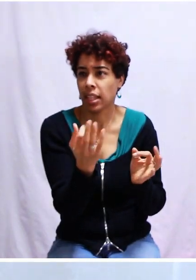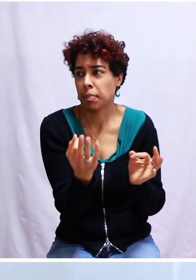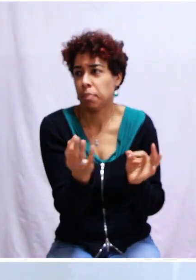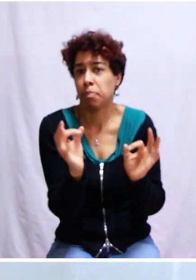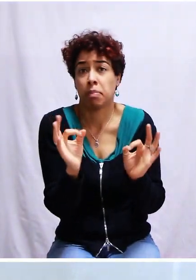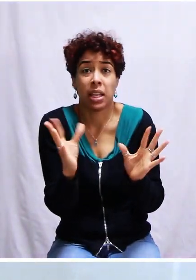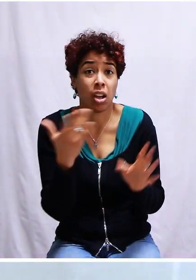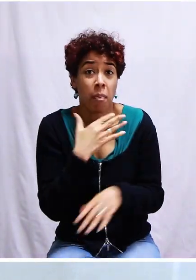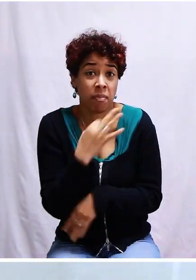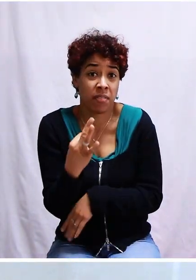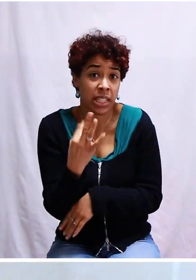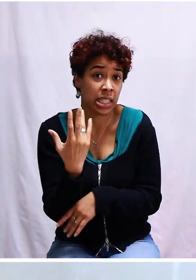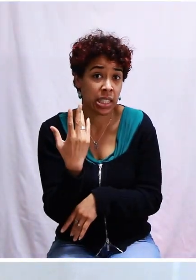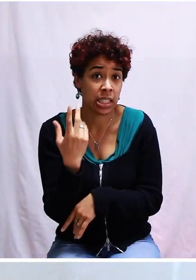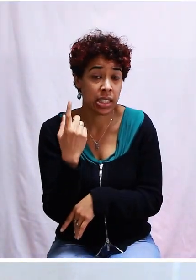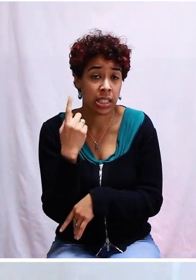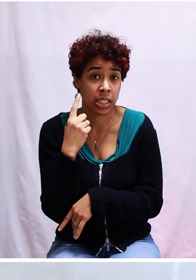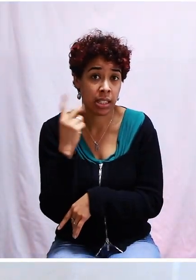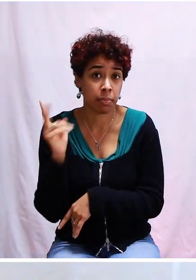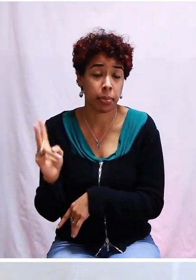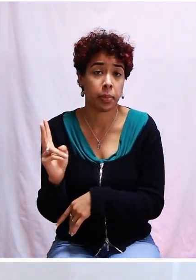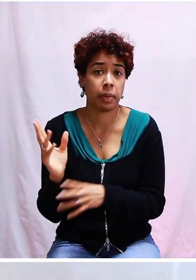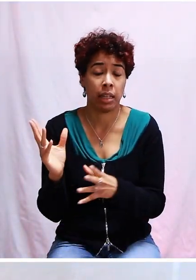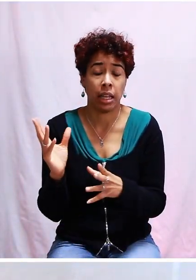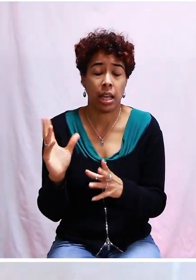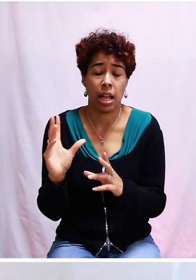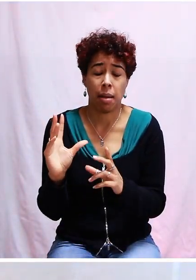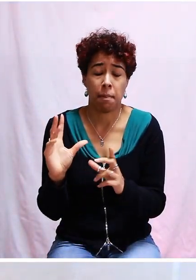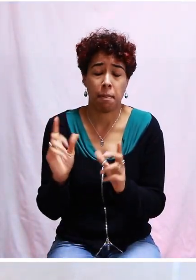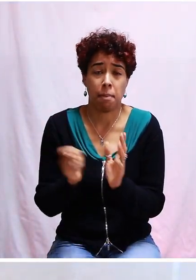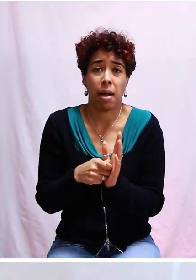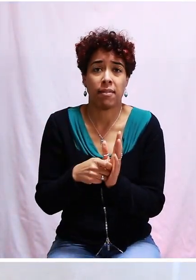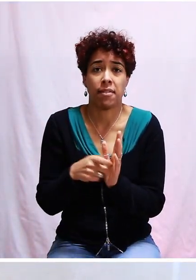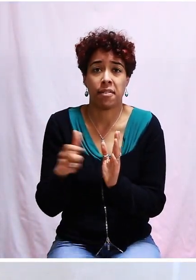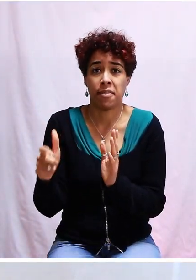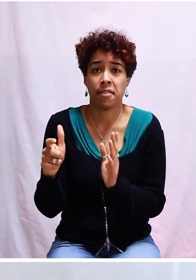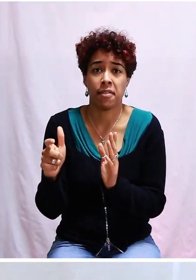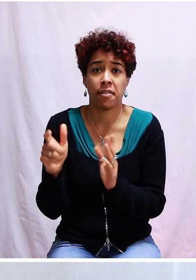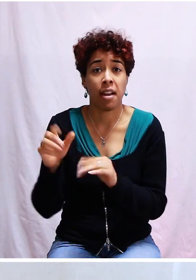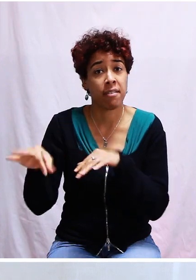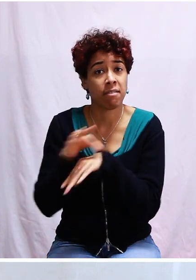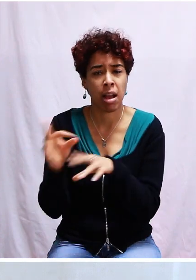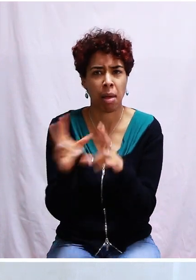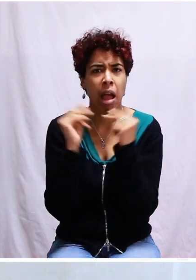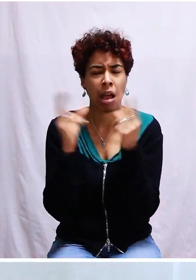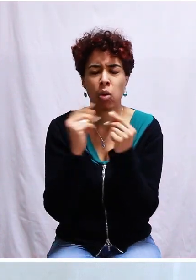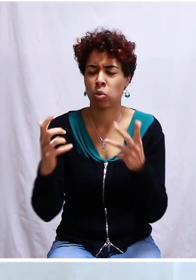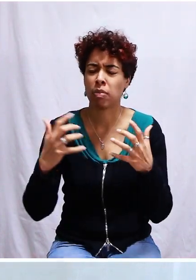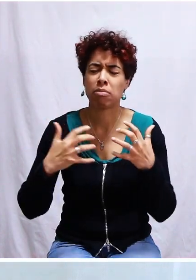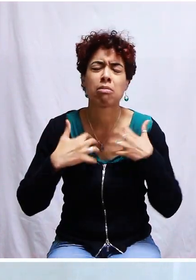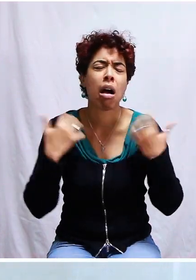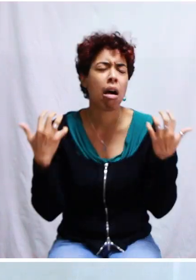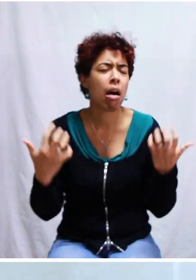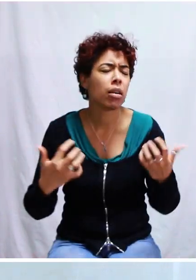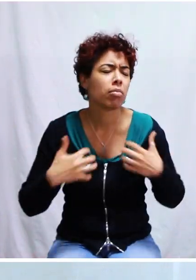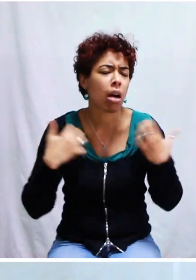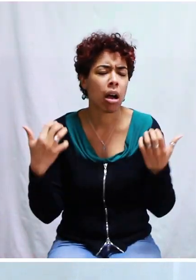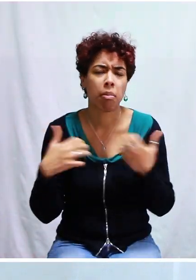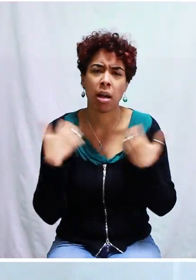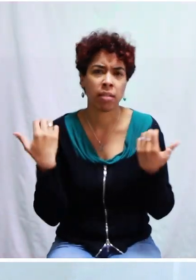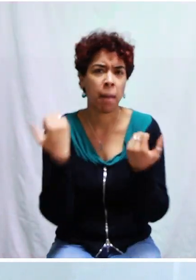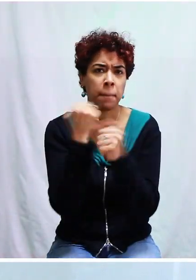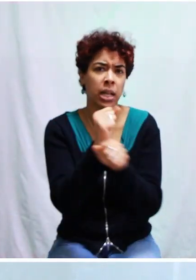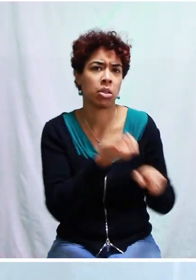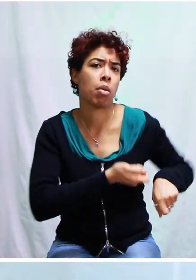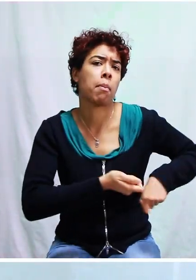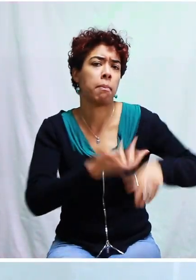limite un fils pour lui. Tout d'un coup, en entendant le récit de son épouse, il va s'enflammer de colère et puis il va emmener Joseph et